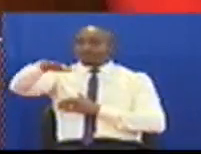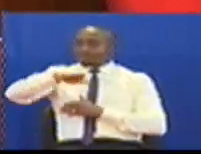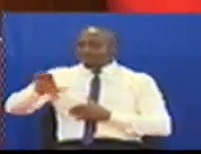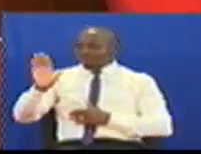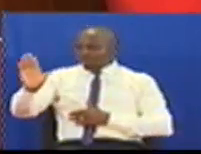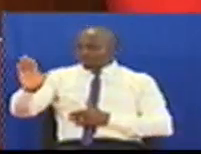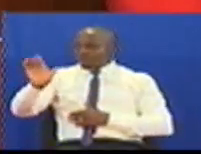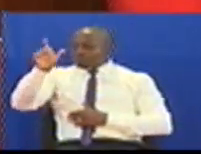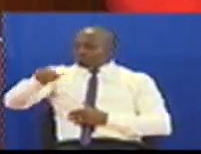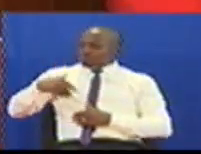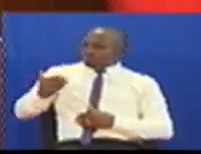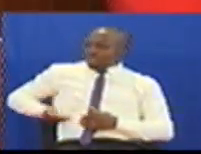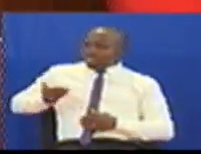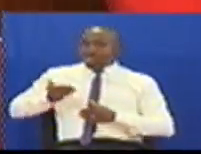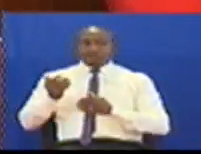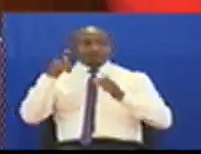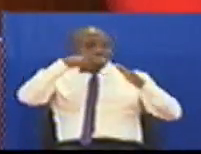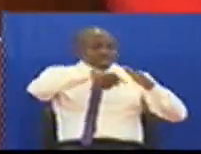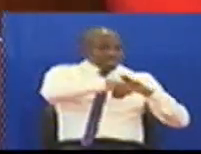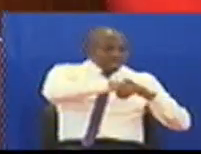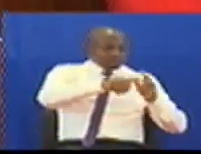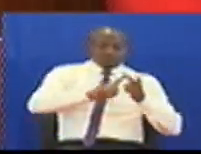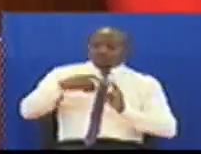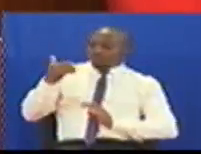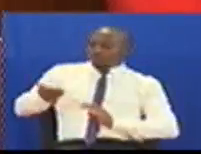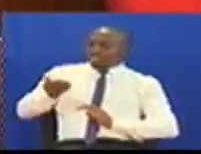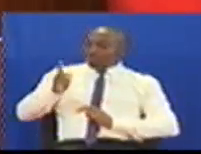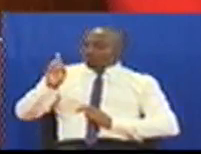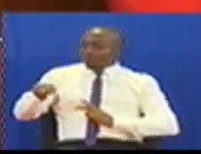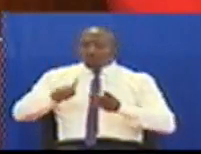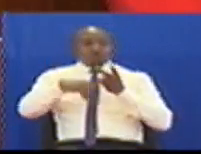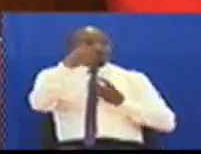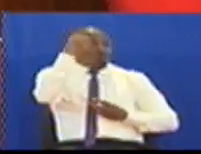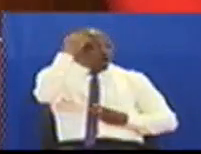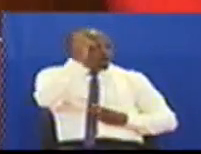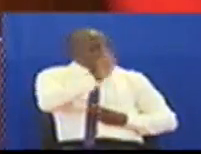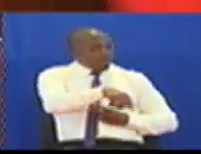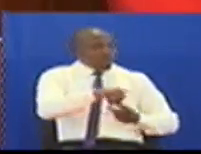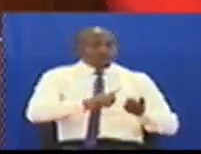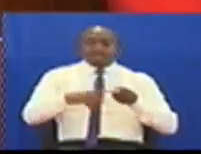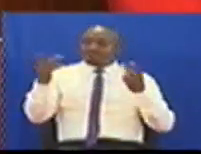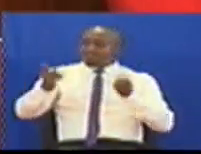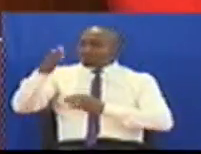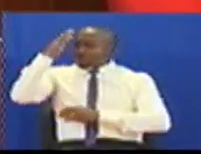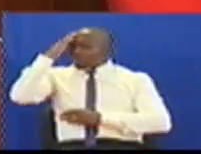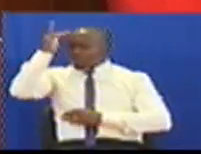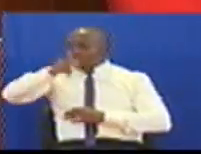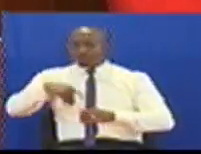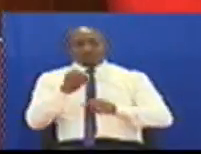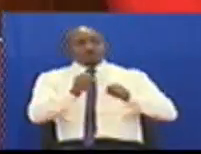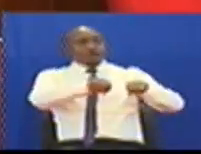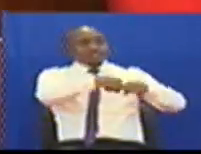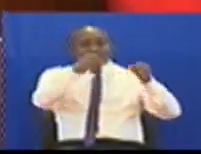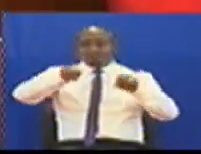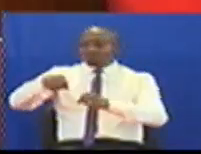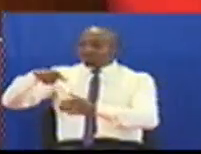wale wageni wanaoingia, wenyeji waliopo, wagonjwa waliopo, lakini pia kutambua wale wahalifu katika maeneo yao.